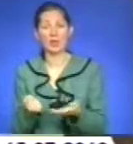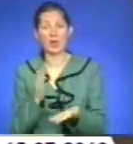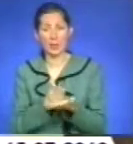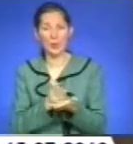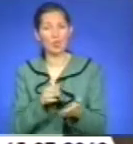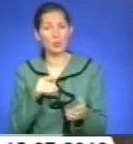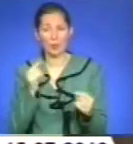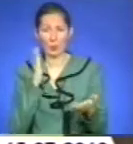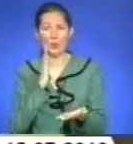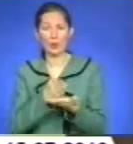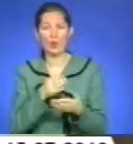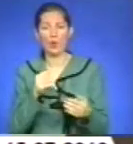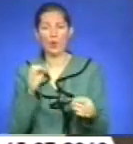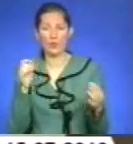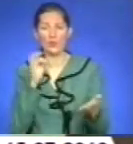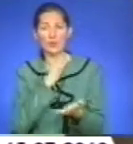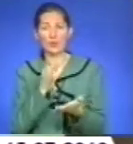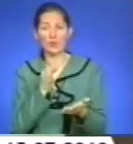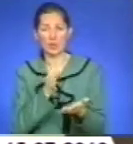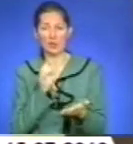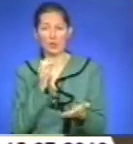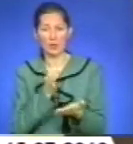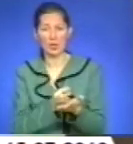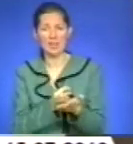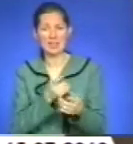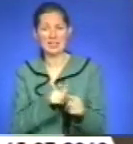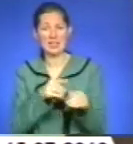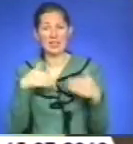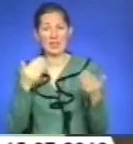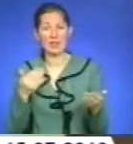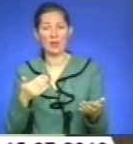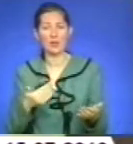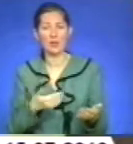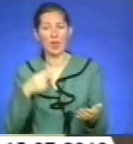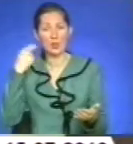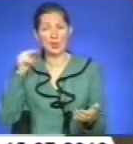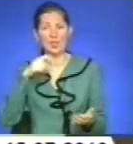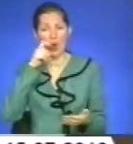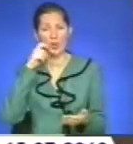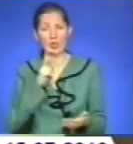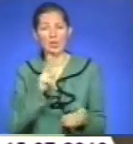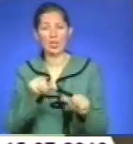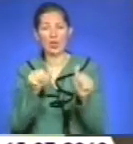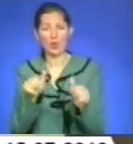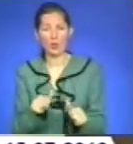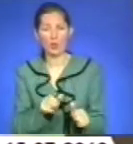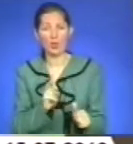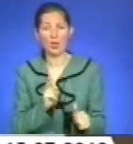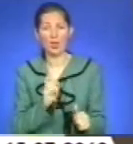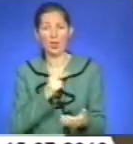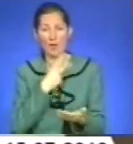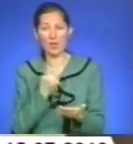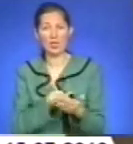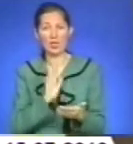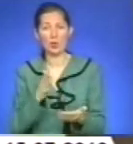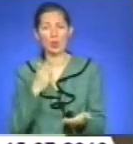це, знов-таки, це вже ініціативи законодавця нашого, президента України, в якій формі, якого буде вигляд мати